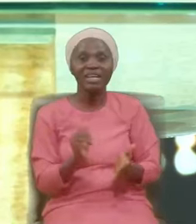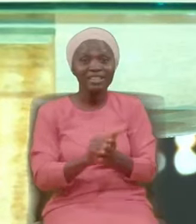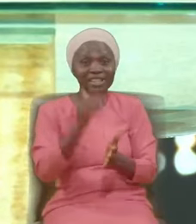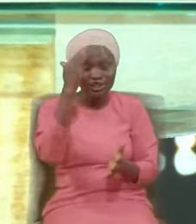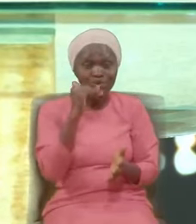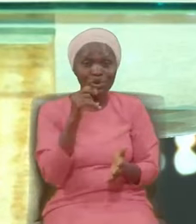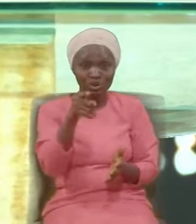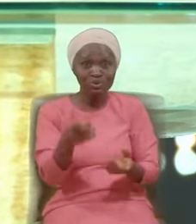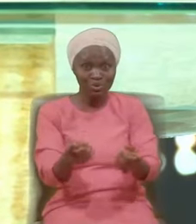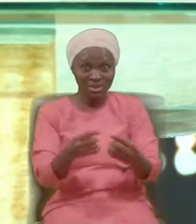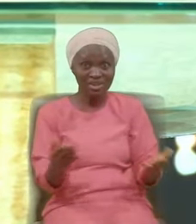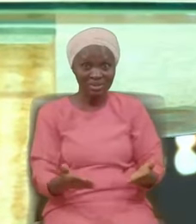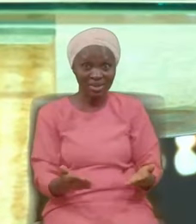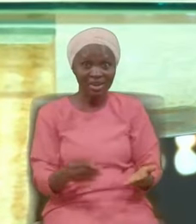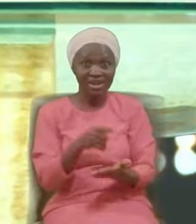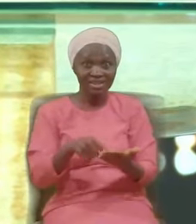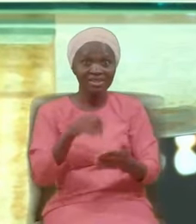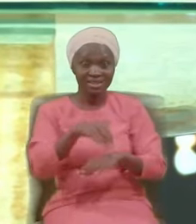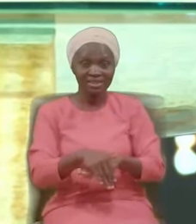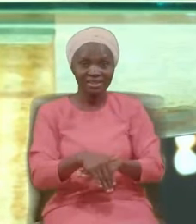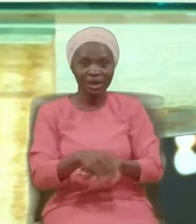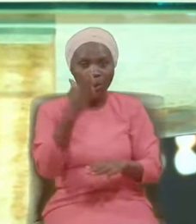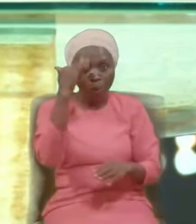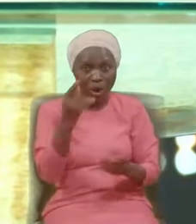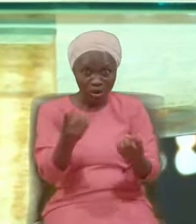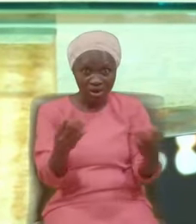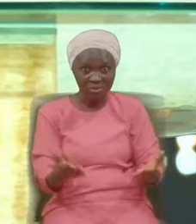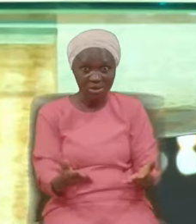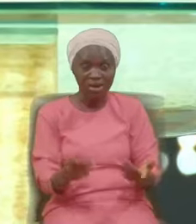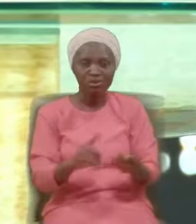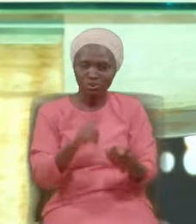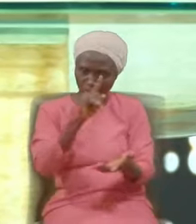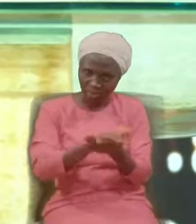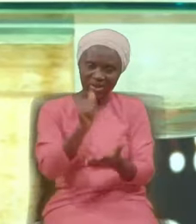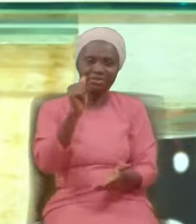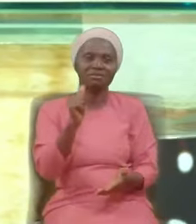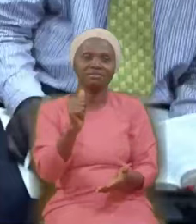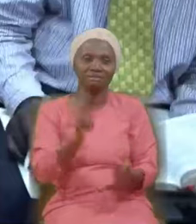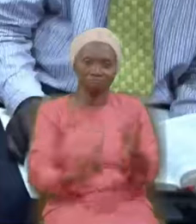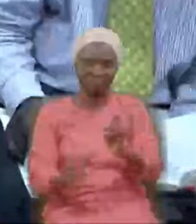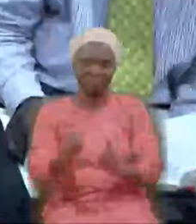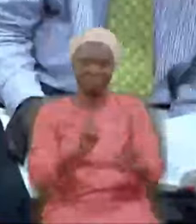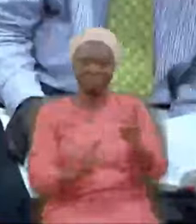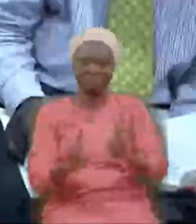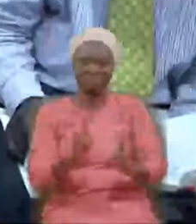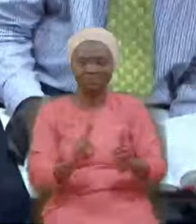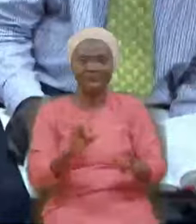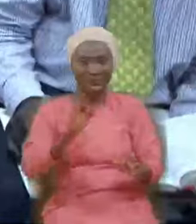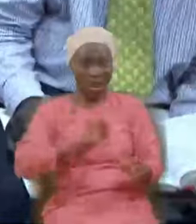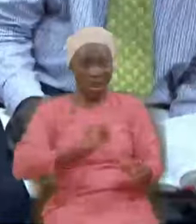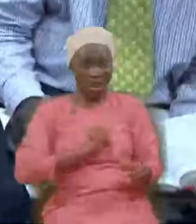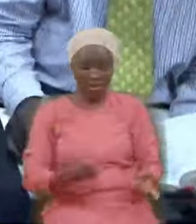C'est pourquoi vous êtes venu ce soir. Alors, vous êtes venu ce soir pour croire. Je suis venu croire ici. Je suis venu